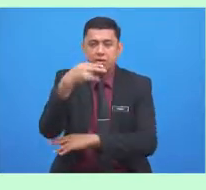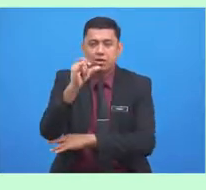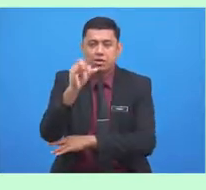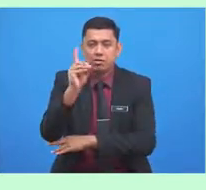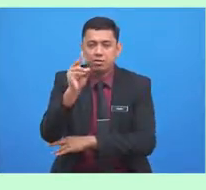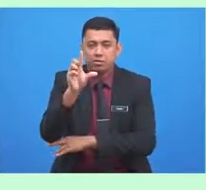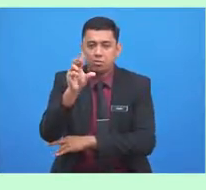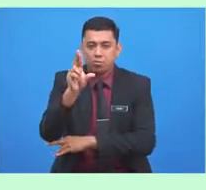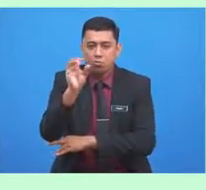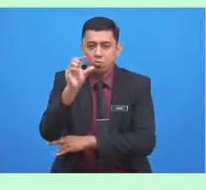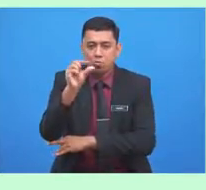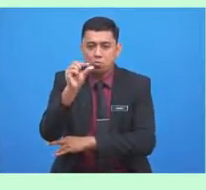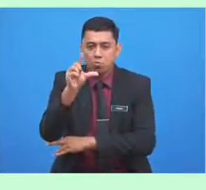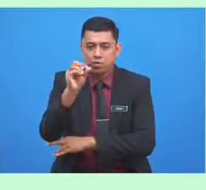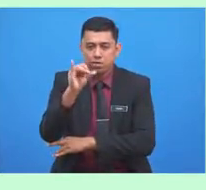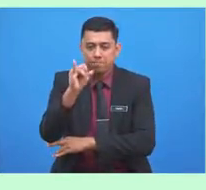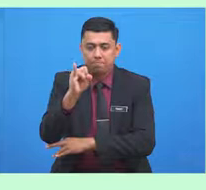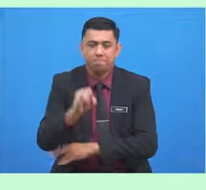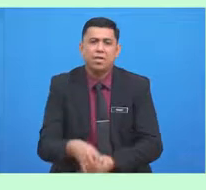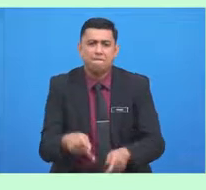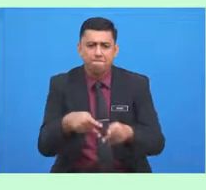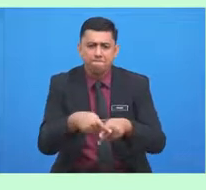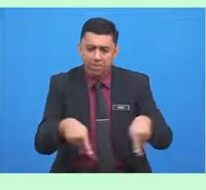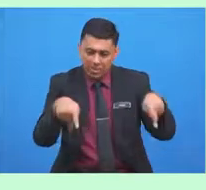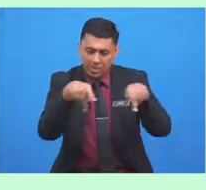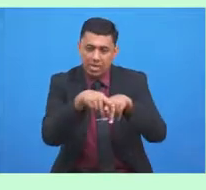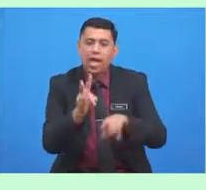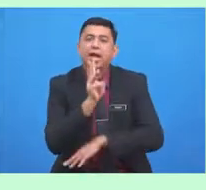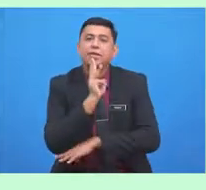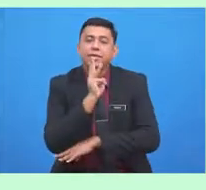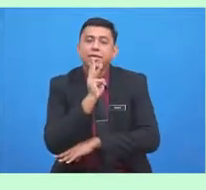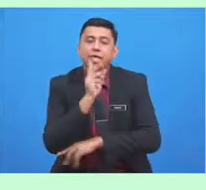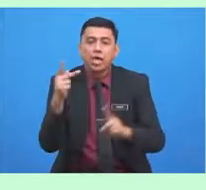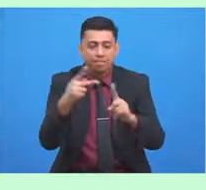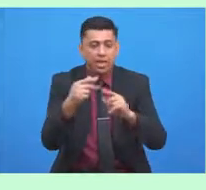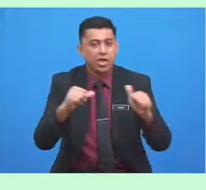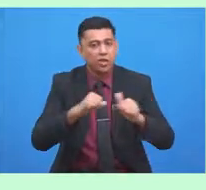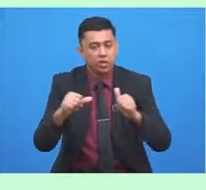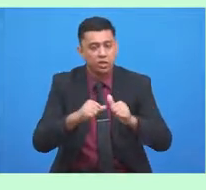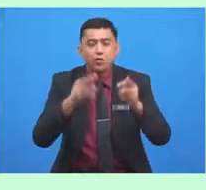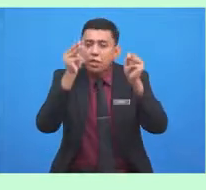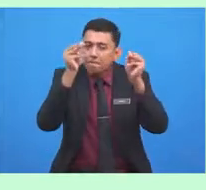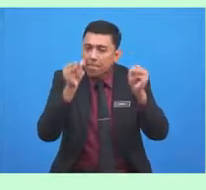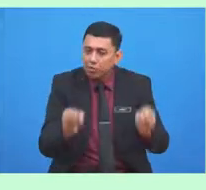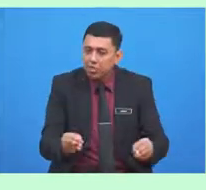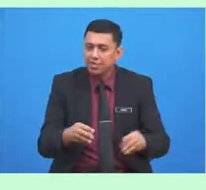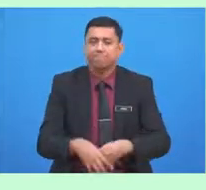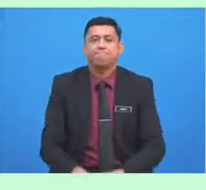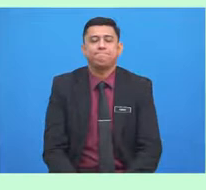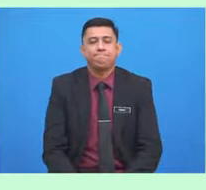Ketiga, menjelaskan kepentingan air kepada aktiviti manusia.